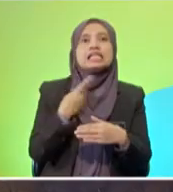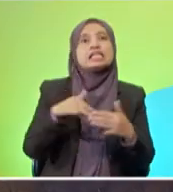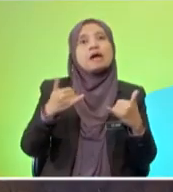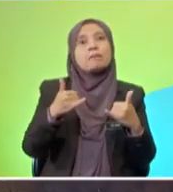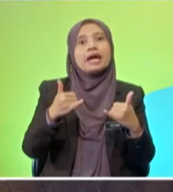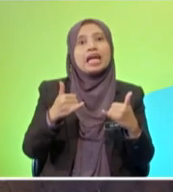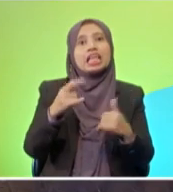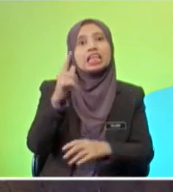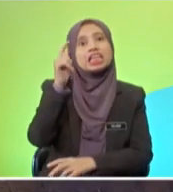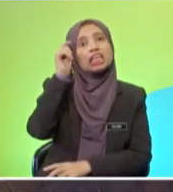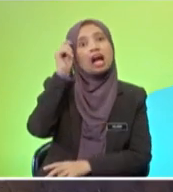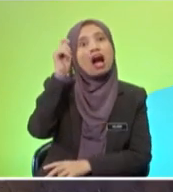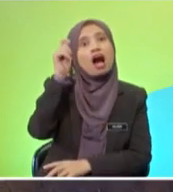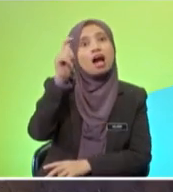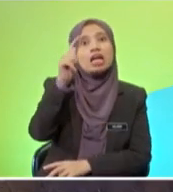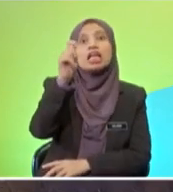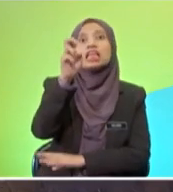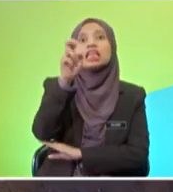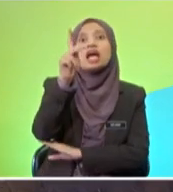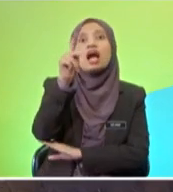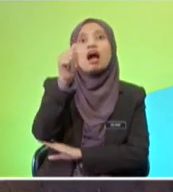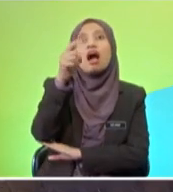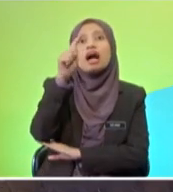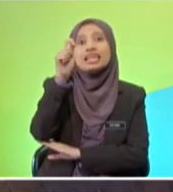teka-teki betul menarik